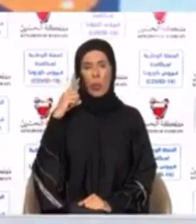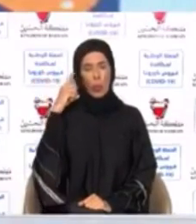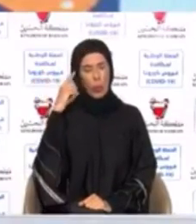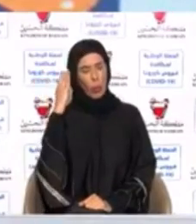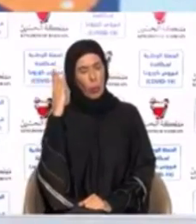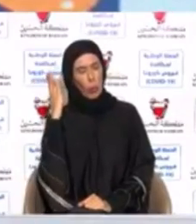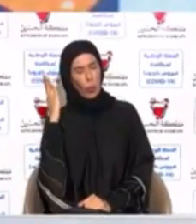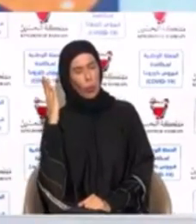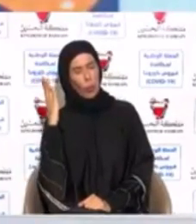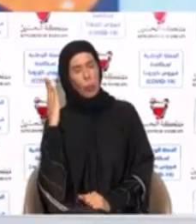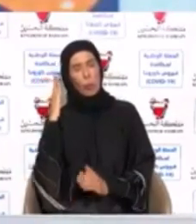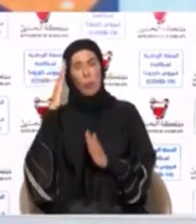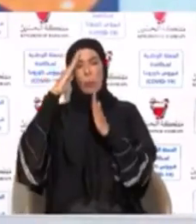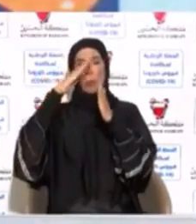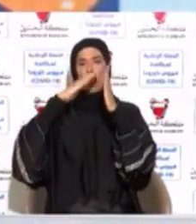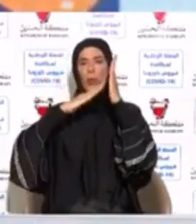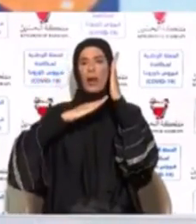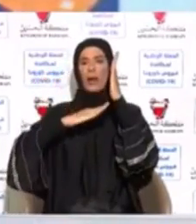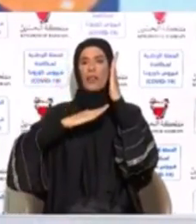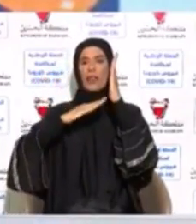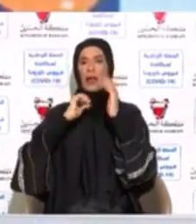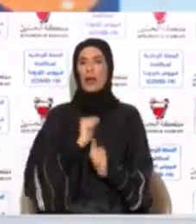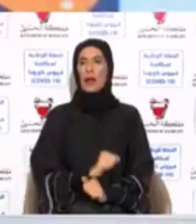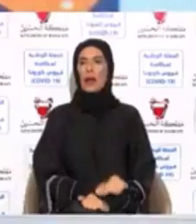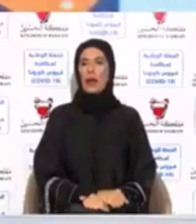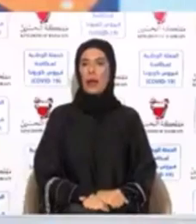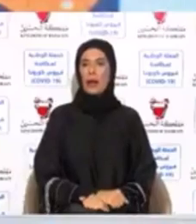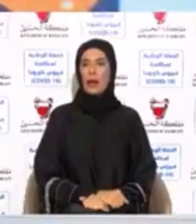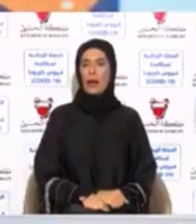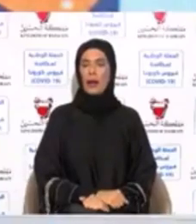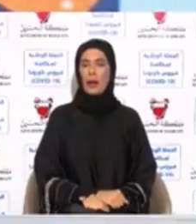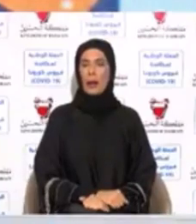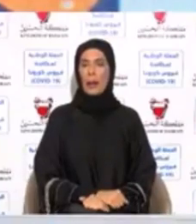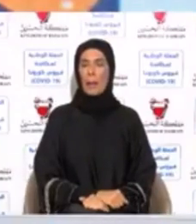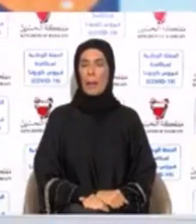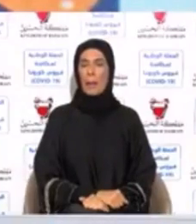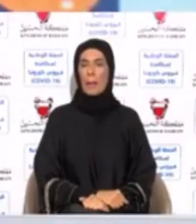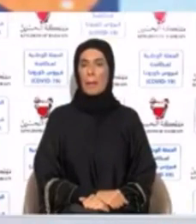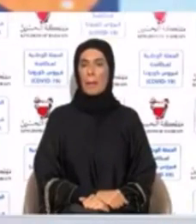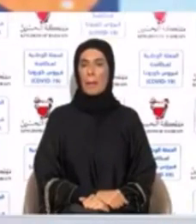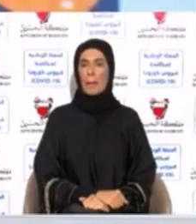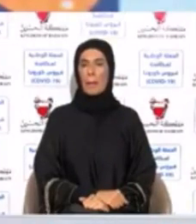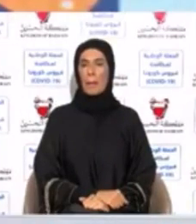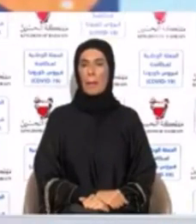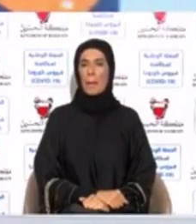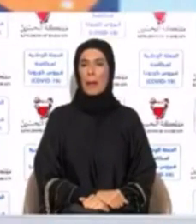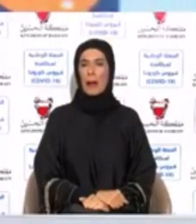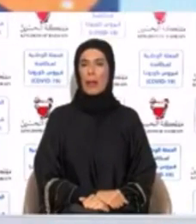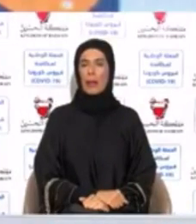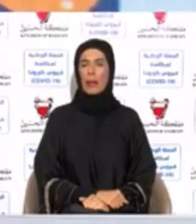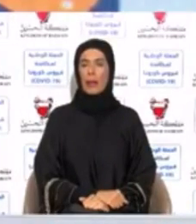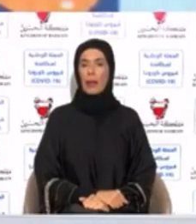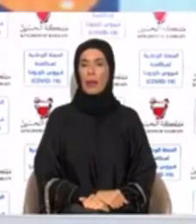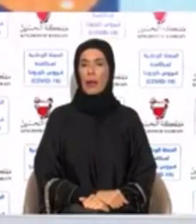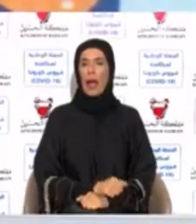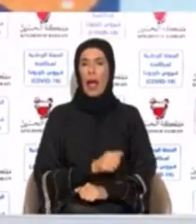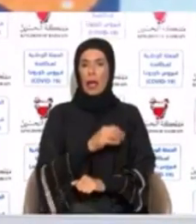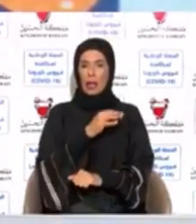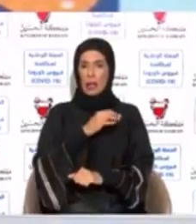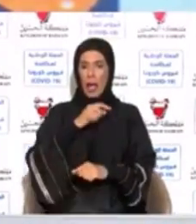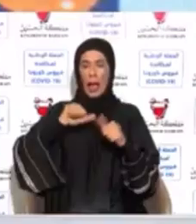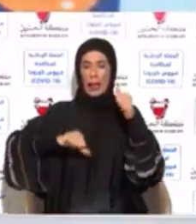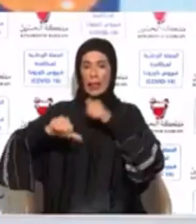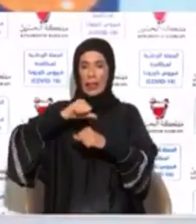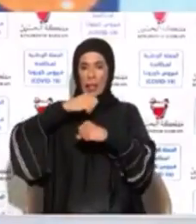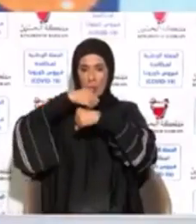وهي جدا منخفضة عندنا، بعد تكون بسيطة وراحت. يعني للخلاصة، في أي تجربة سريرية